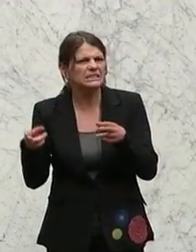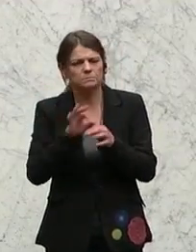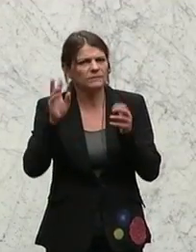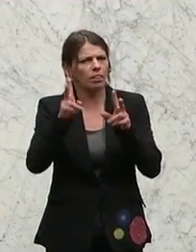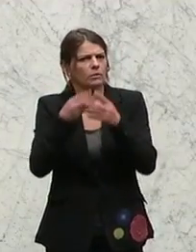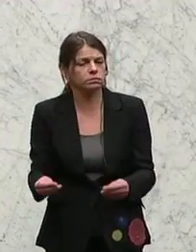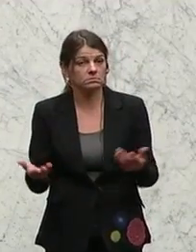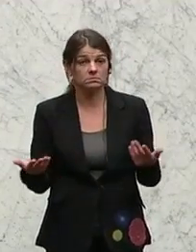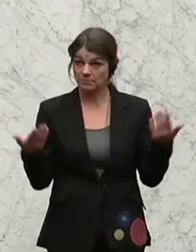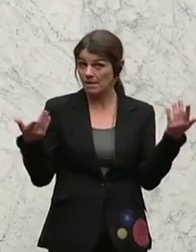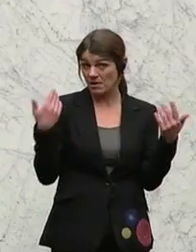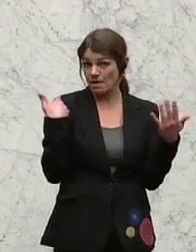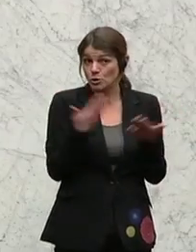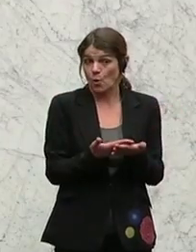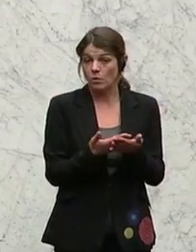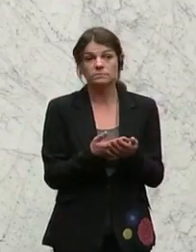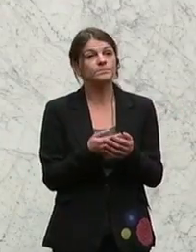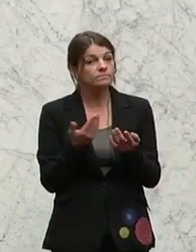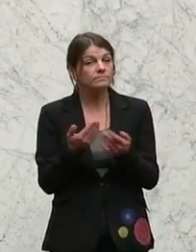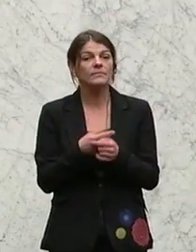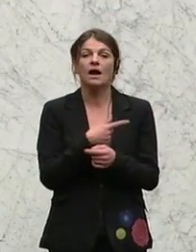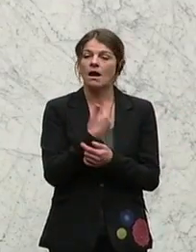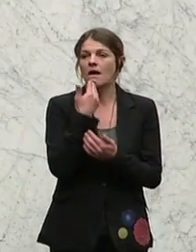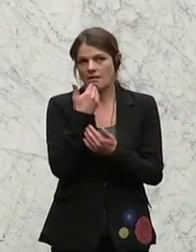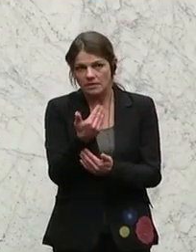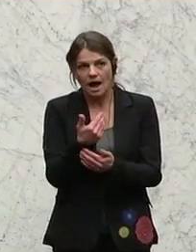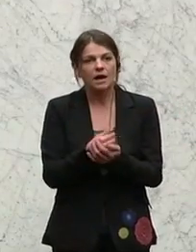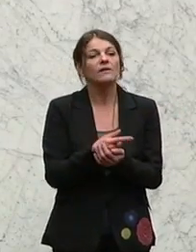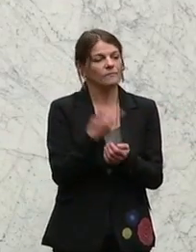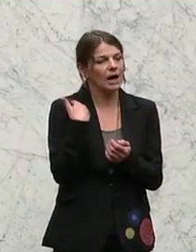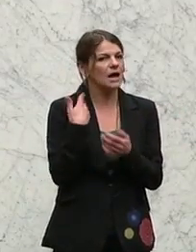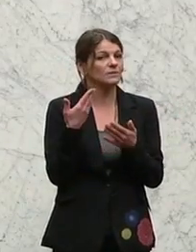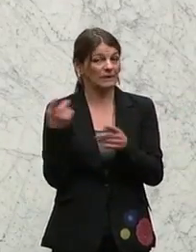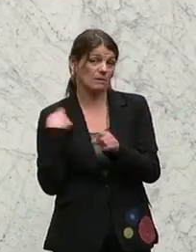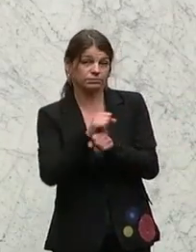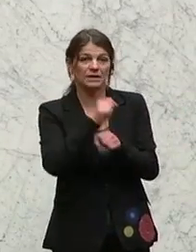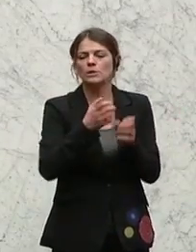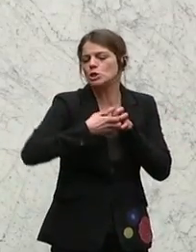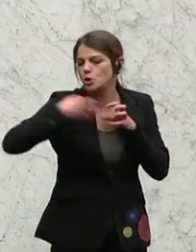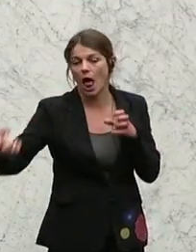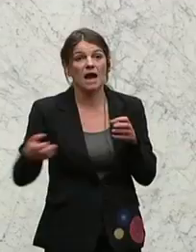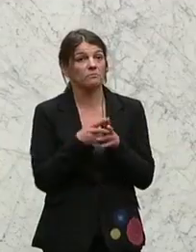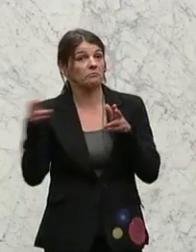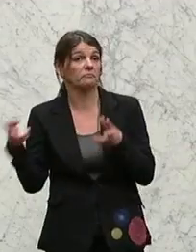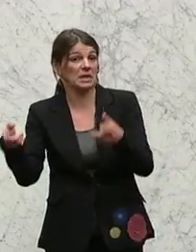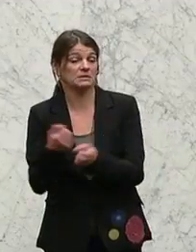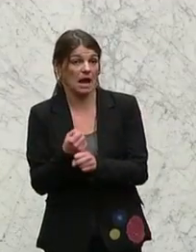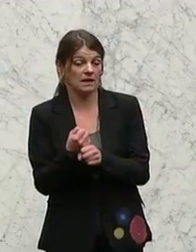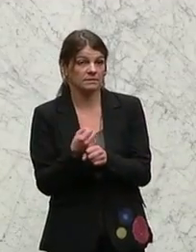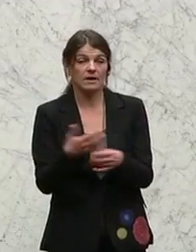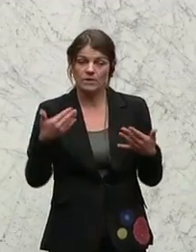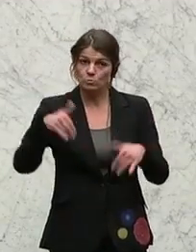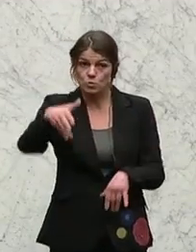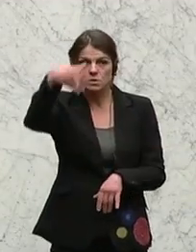Aber das hat man den Interventionen zu verdanken, dass es derartige Übergangsfristen gegeben hat. Was ist die Lehre daraus? Die